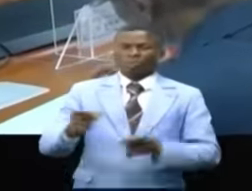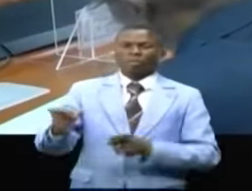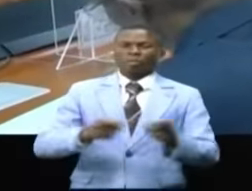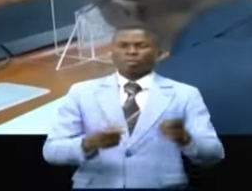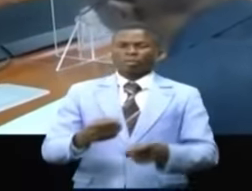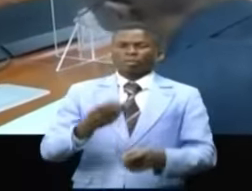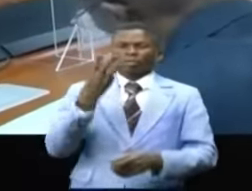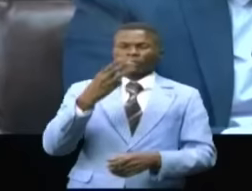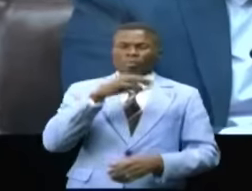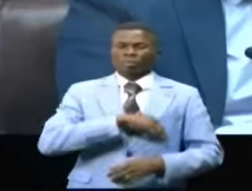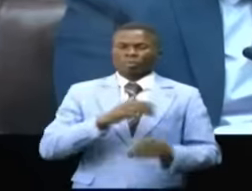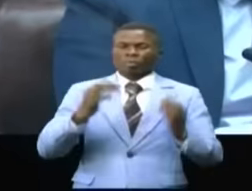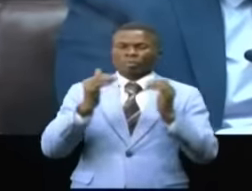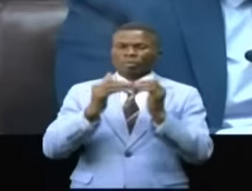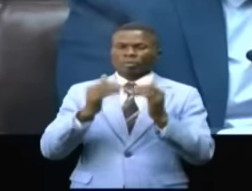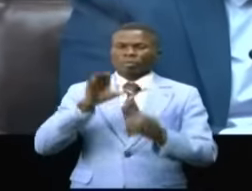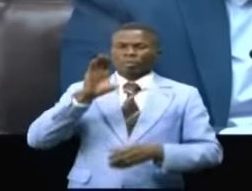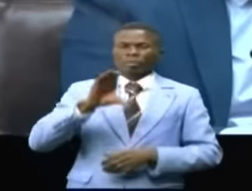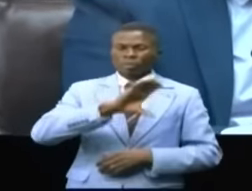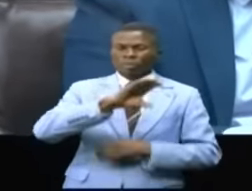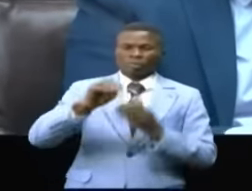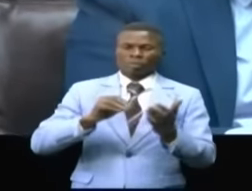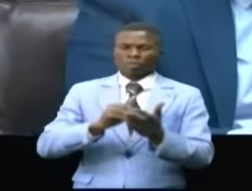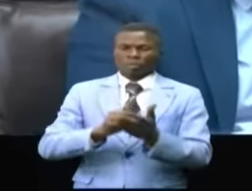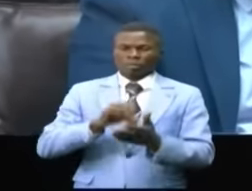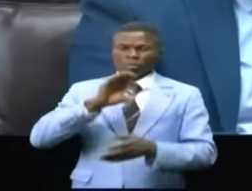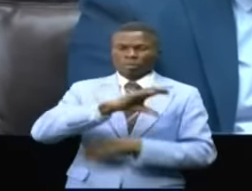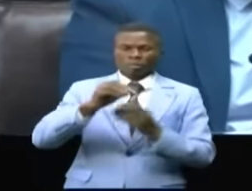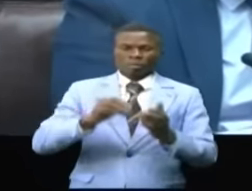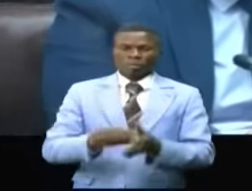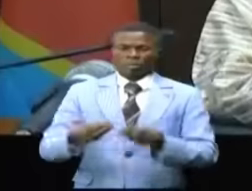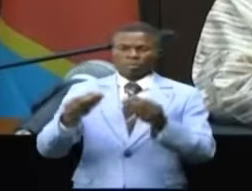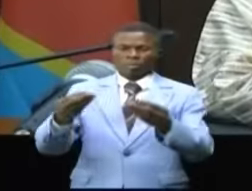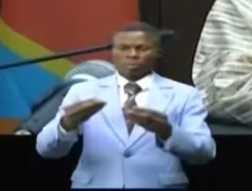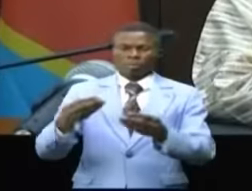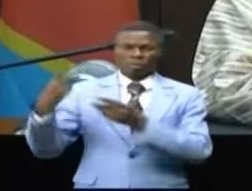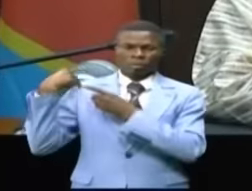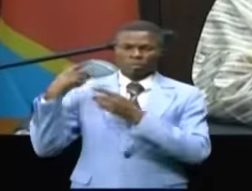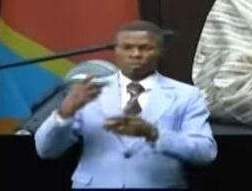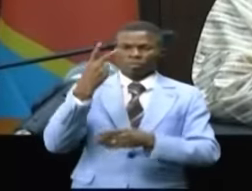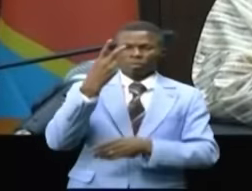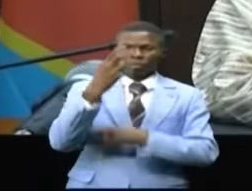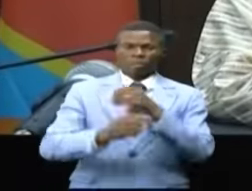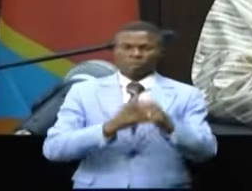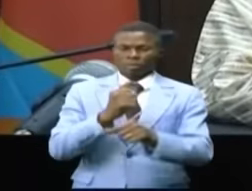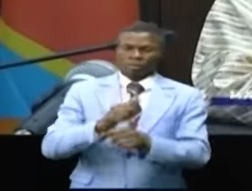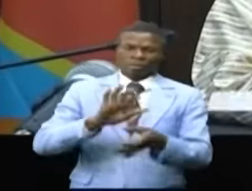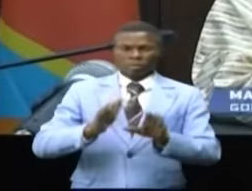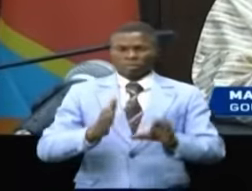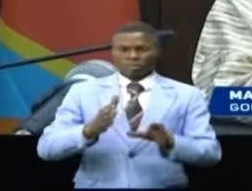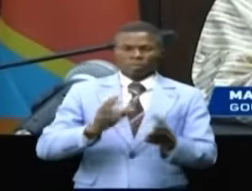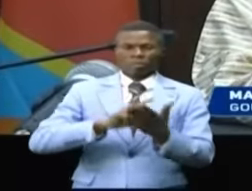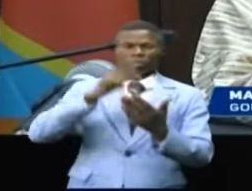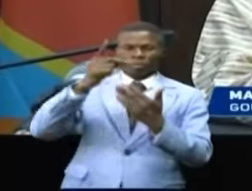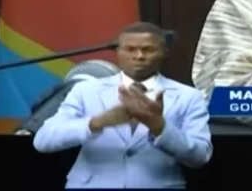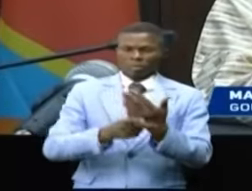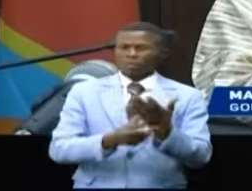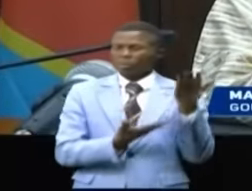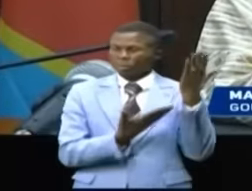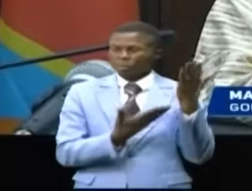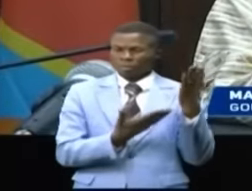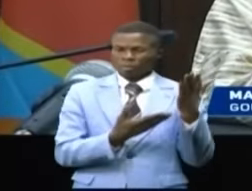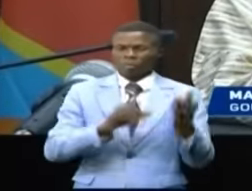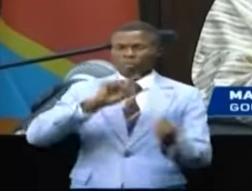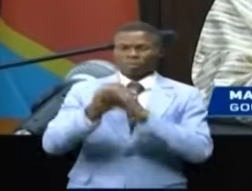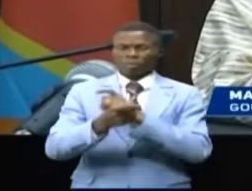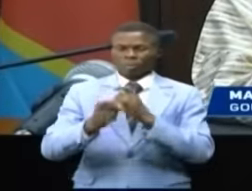des 3 missions régaliennes de la Banque des banques. La Banque centrale a mis en place depuis 2 ans à peu près un programme très ambitieux de